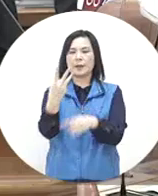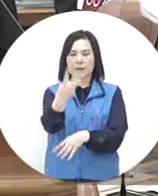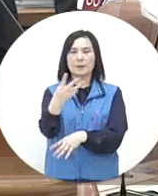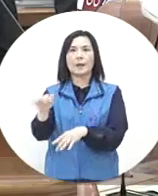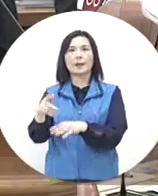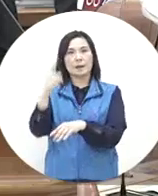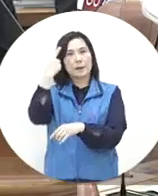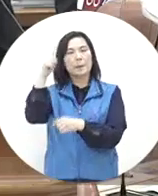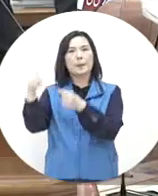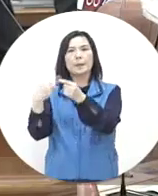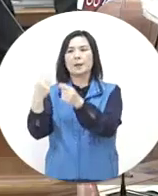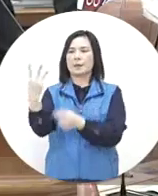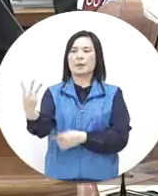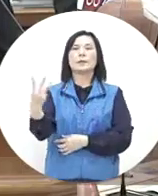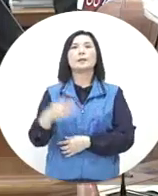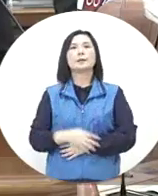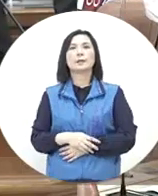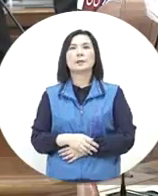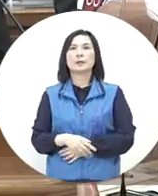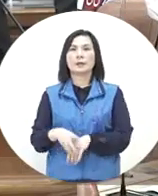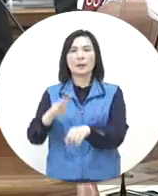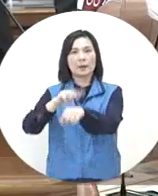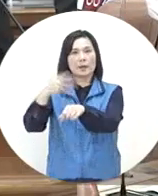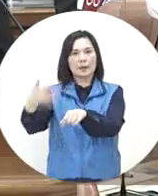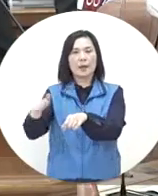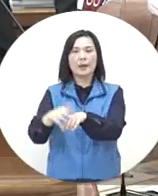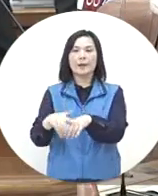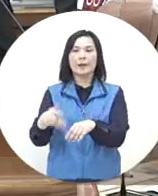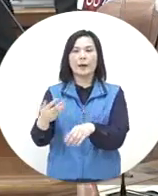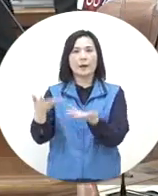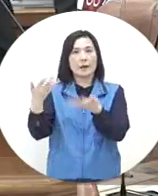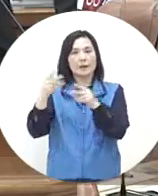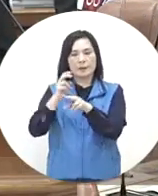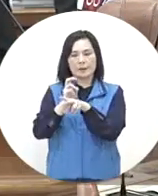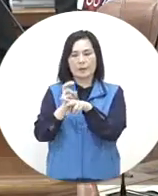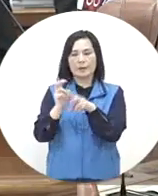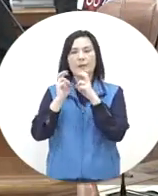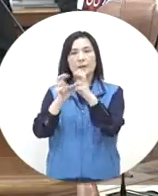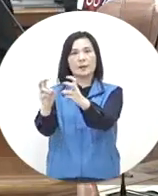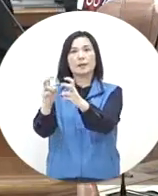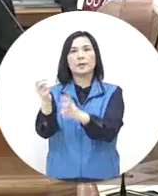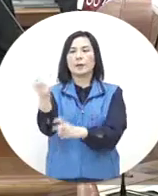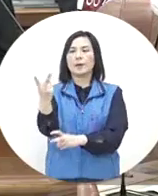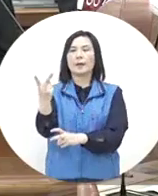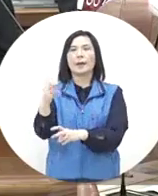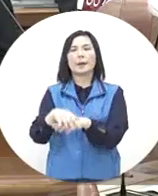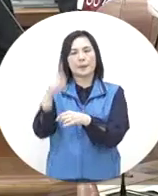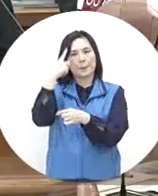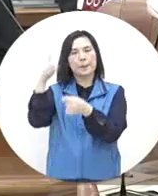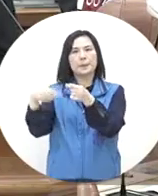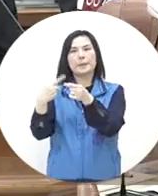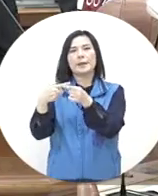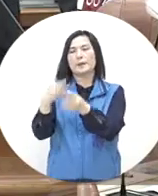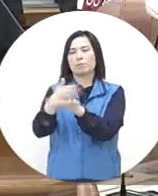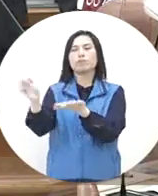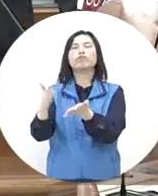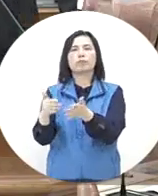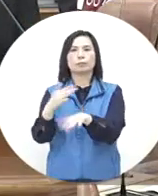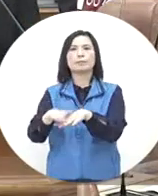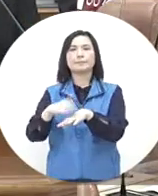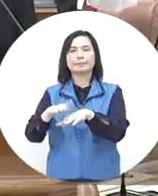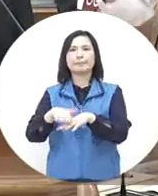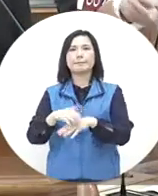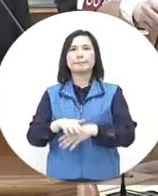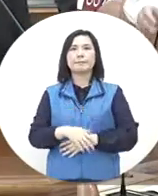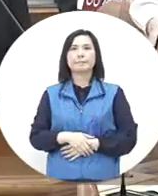全部解决。就像淡海轻轨那两个，我一定在明年一定把这些问题全部解决。所以我就把